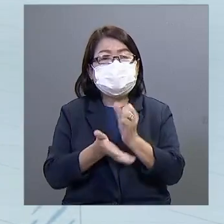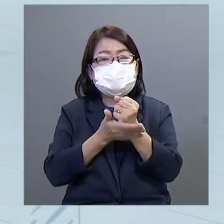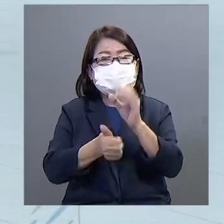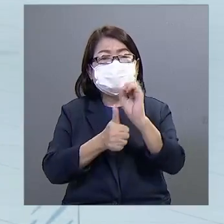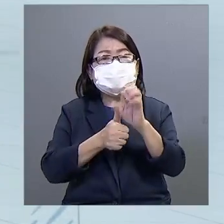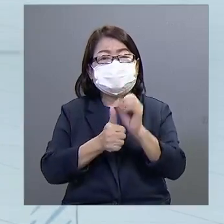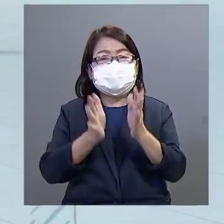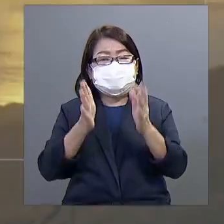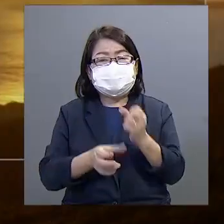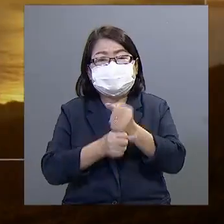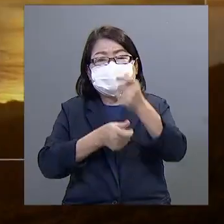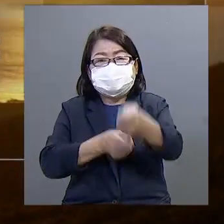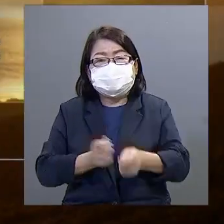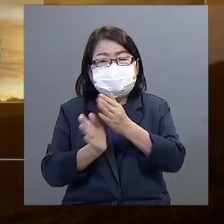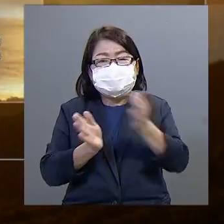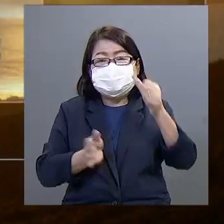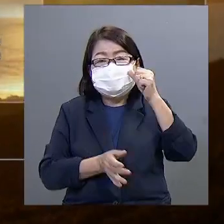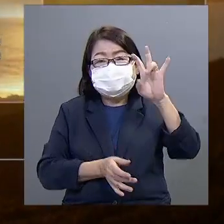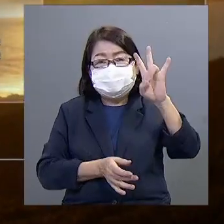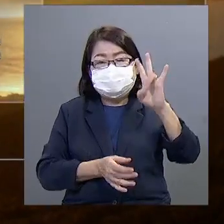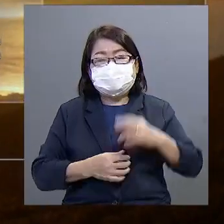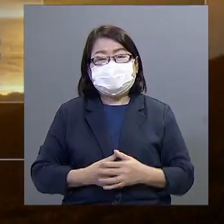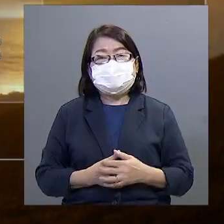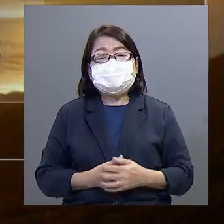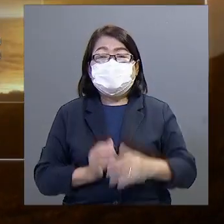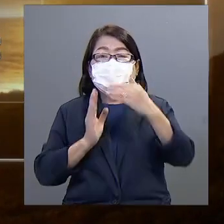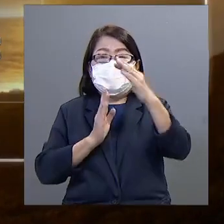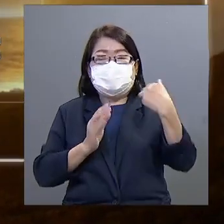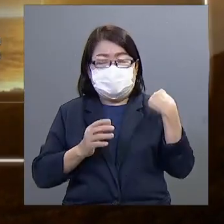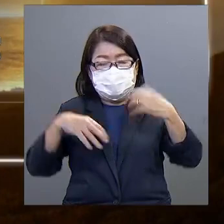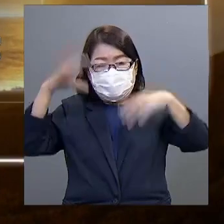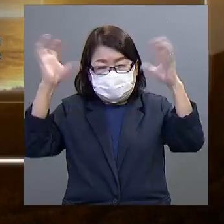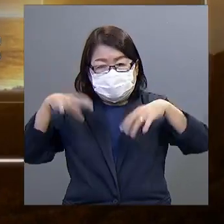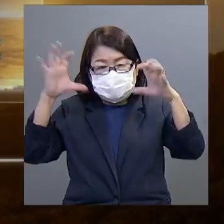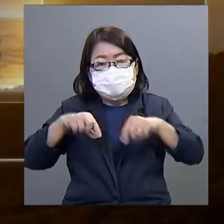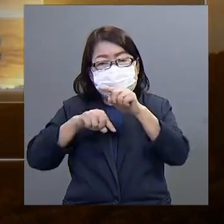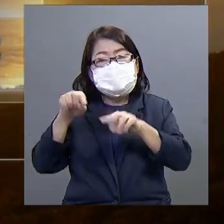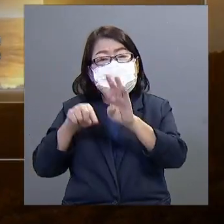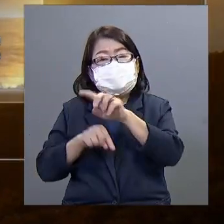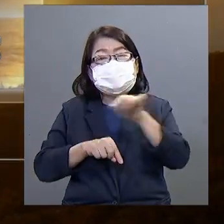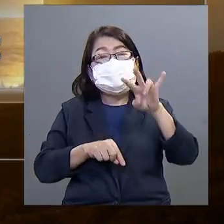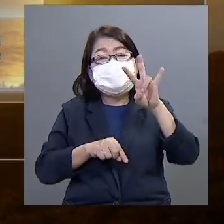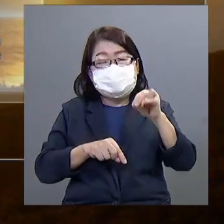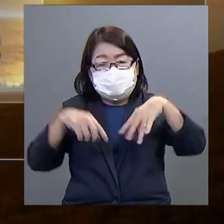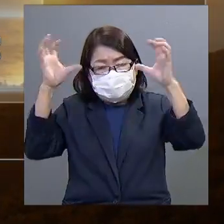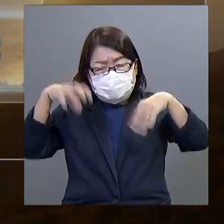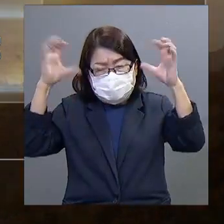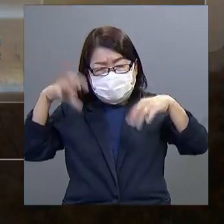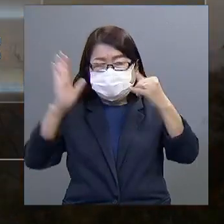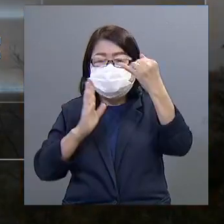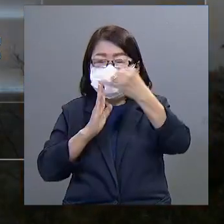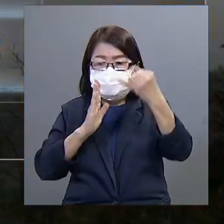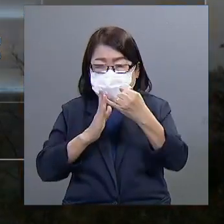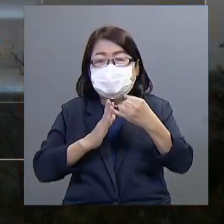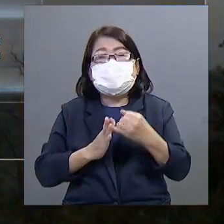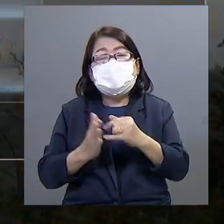ในช่ง 7 วัข้างหนากัต่อภาคเื้มีฝนฟ้าขนง 40-70% ของพ้นที่และมฝนตกหนกปลแห่งในช่ระหวงวั